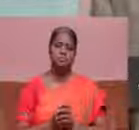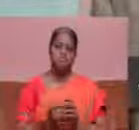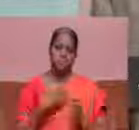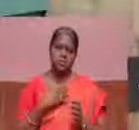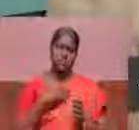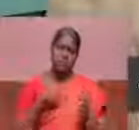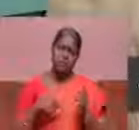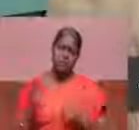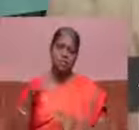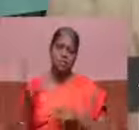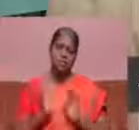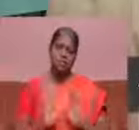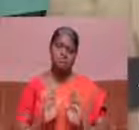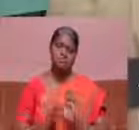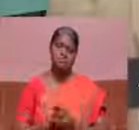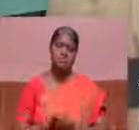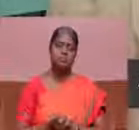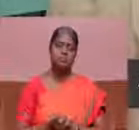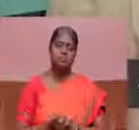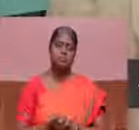நான் நாள் முழுவதும் இங்கதான் சார் இருப்பேன்.